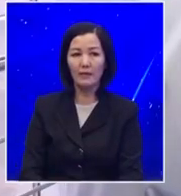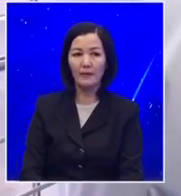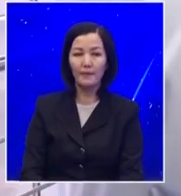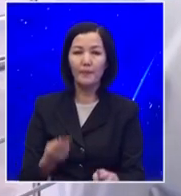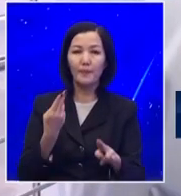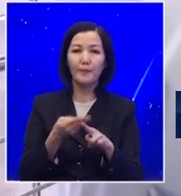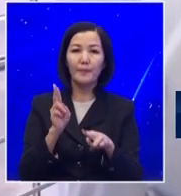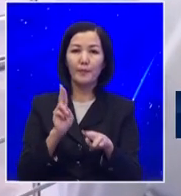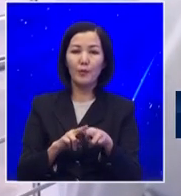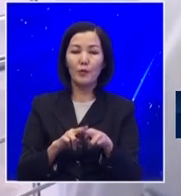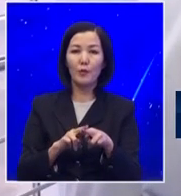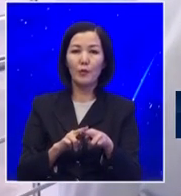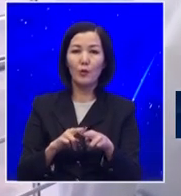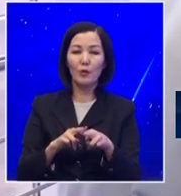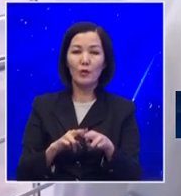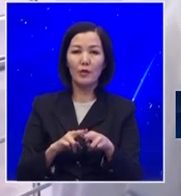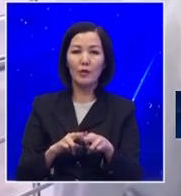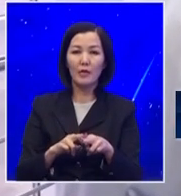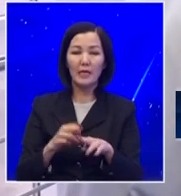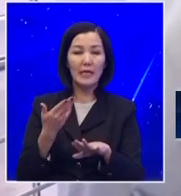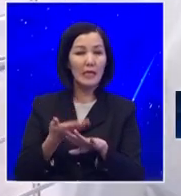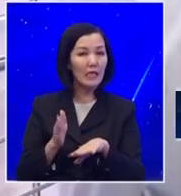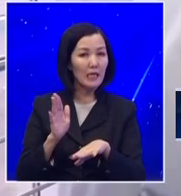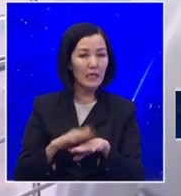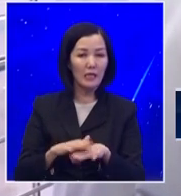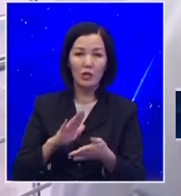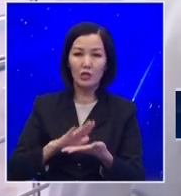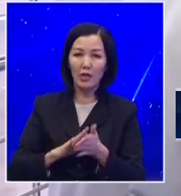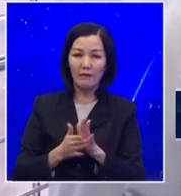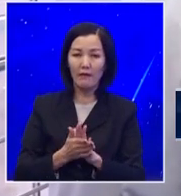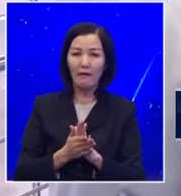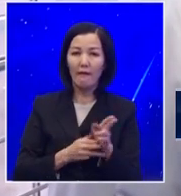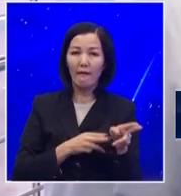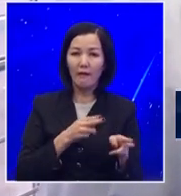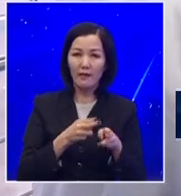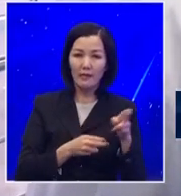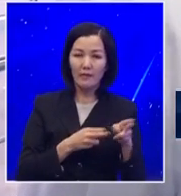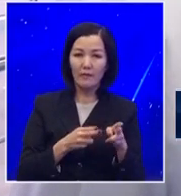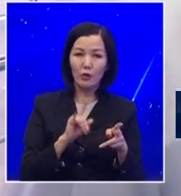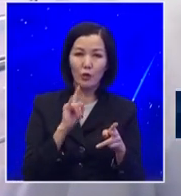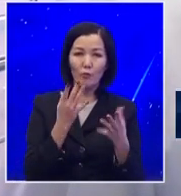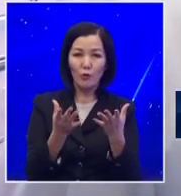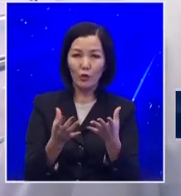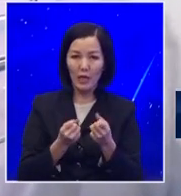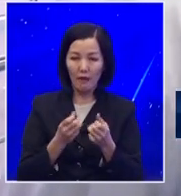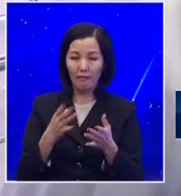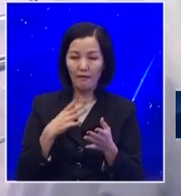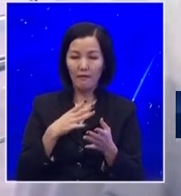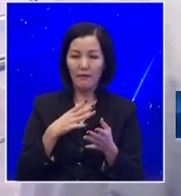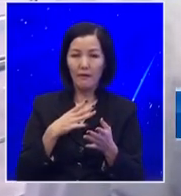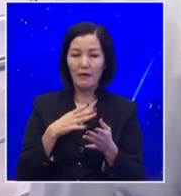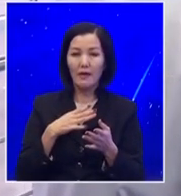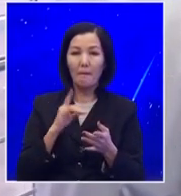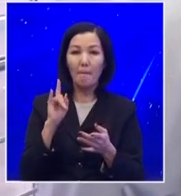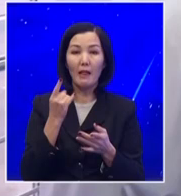Бұл өте күрделі жағдай. Кесер жасап алып шықтық. Маған жағдай